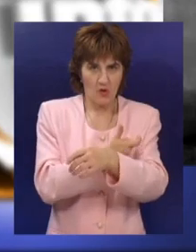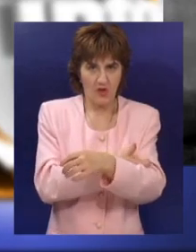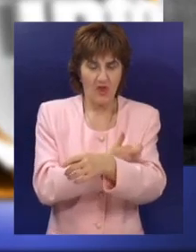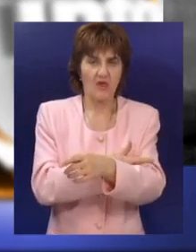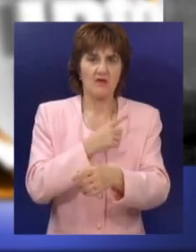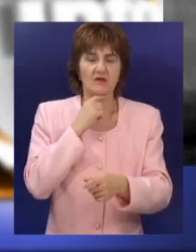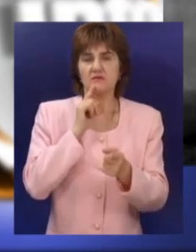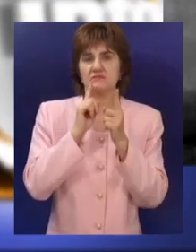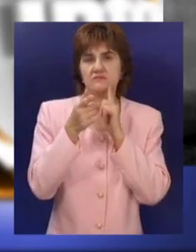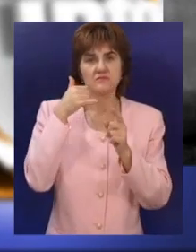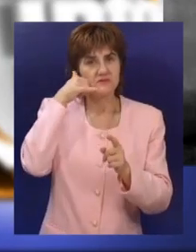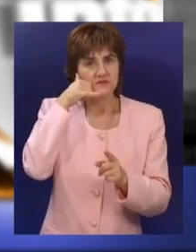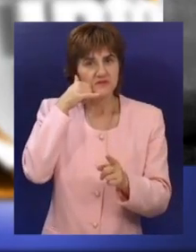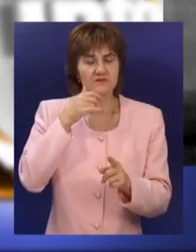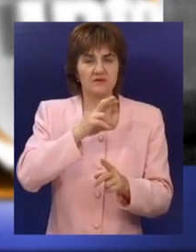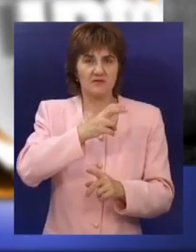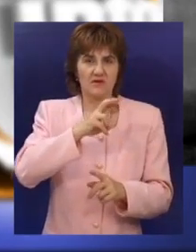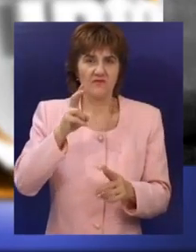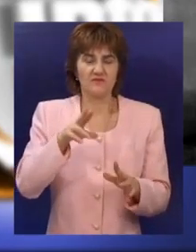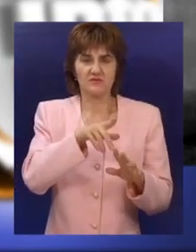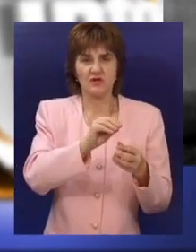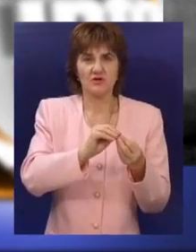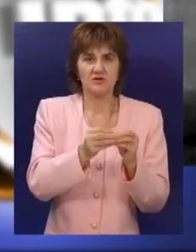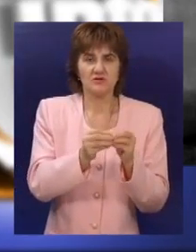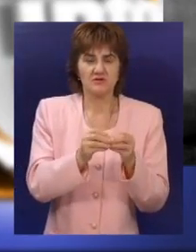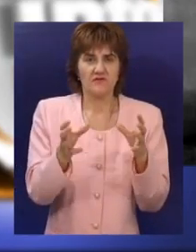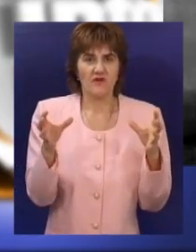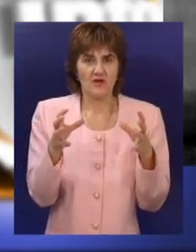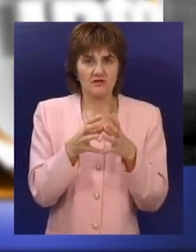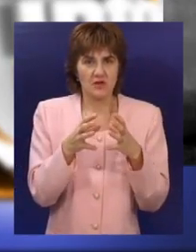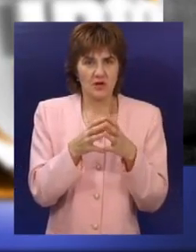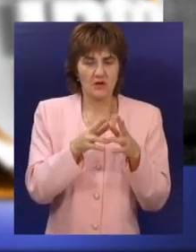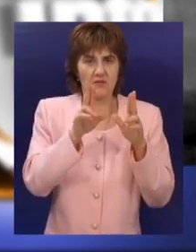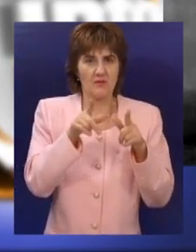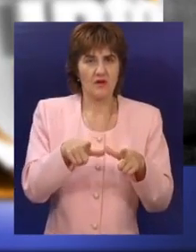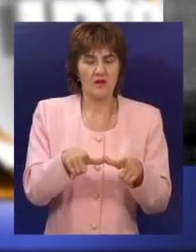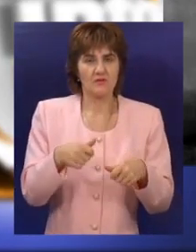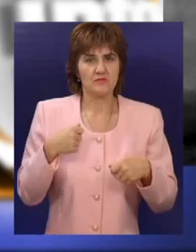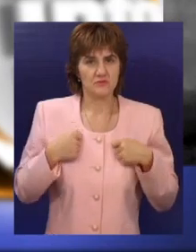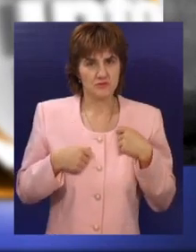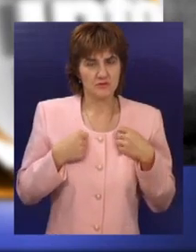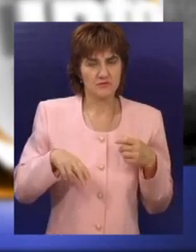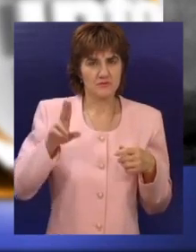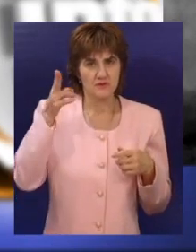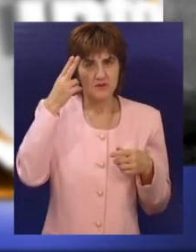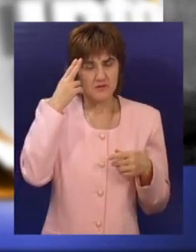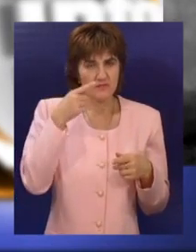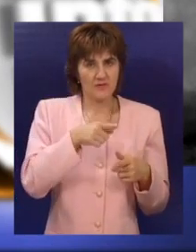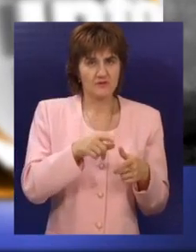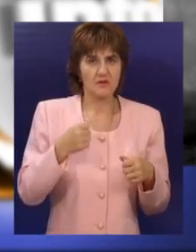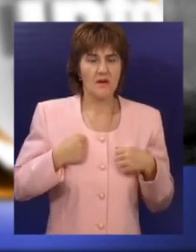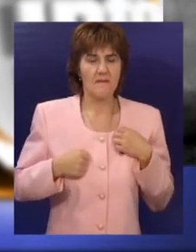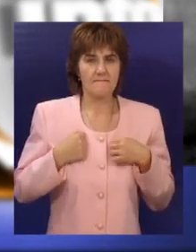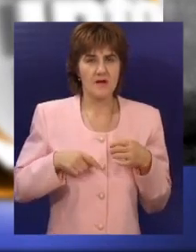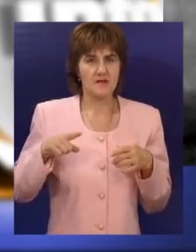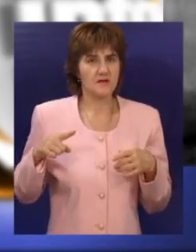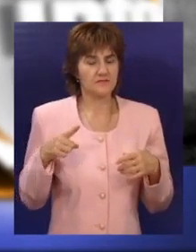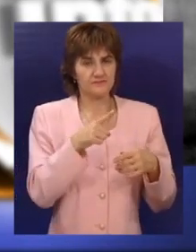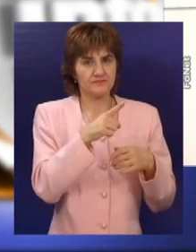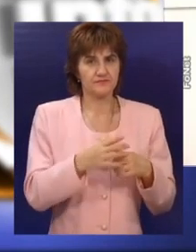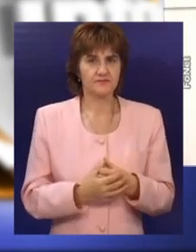i sredstva za komunikaciju. Organizovana kriminalna grupa delovala je na području Subotice i Loznice, odnosno Banje